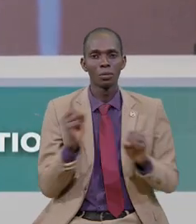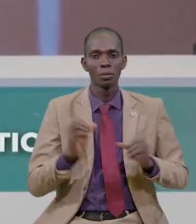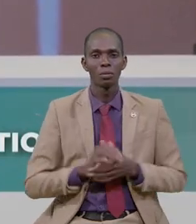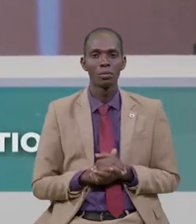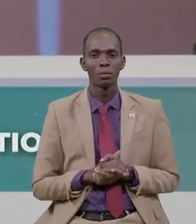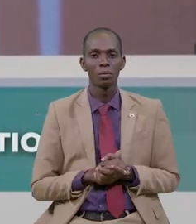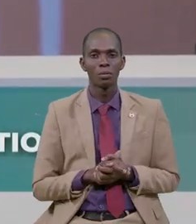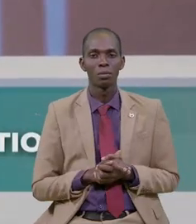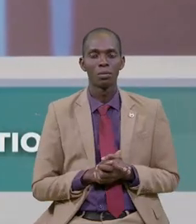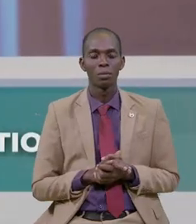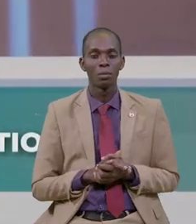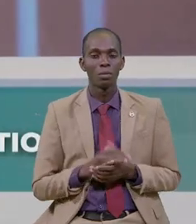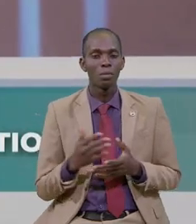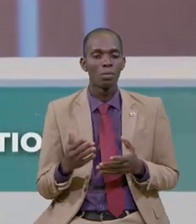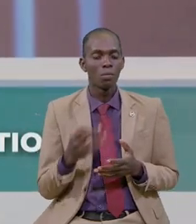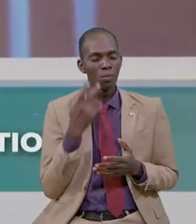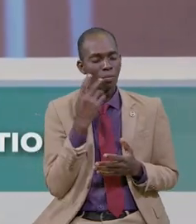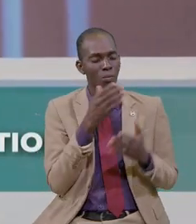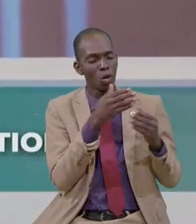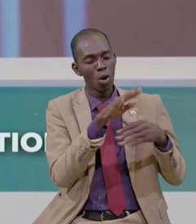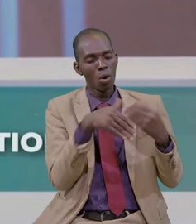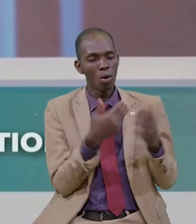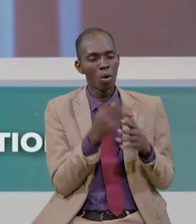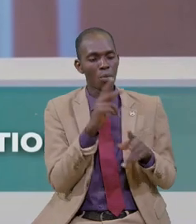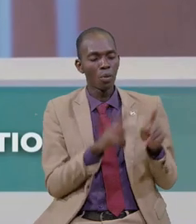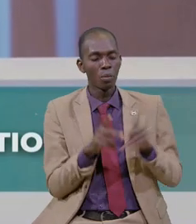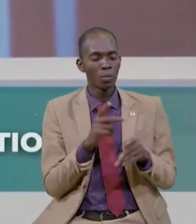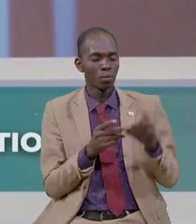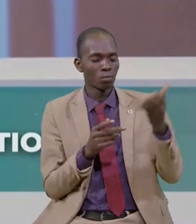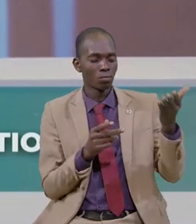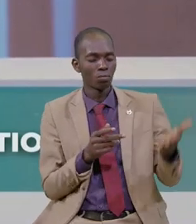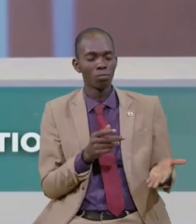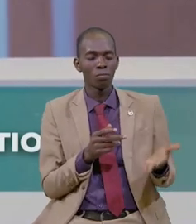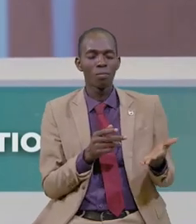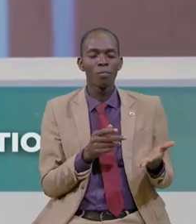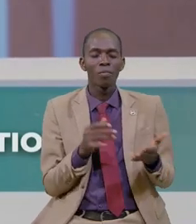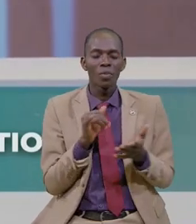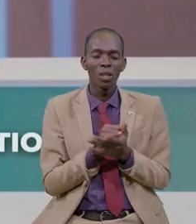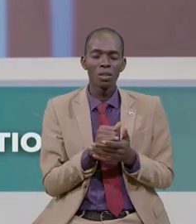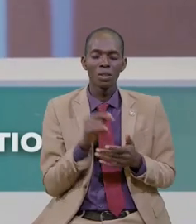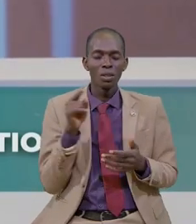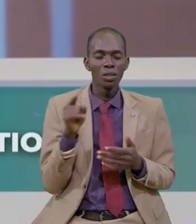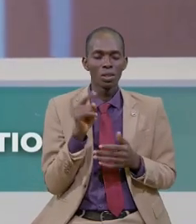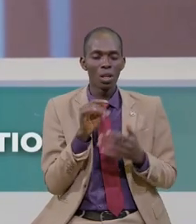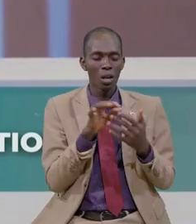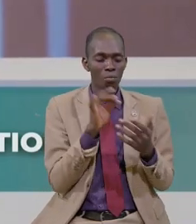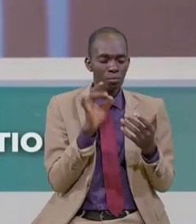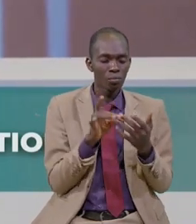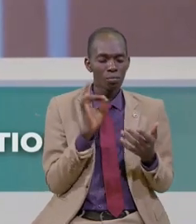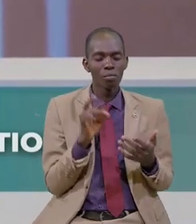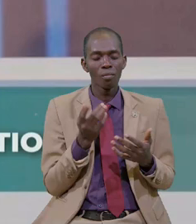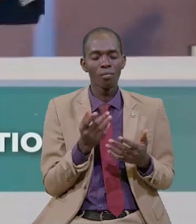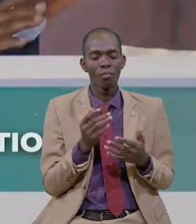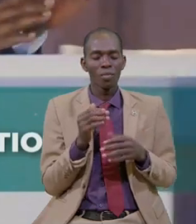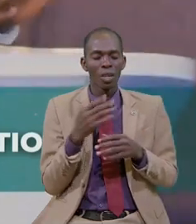gratuit. La provision du plein salut gratuit. Vous voyez ceux-là qu'il a désignés, qu'il a